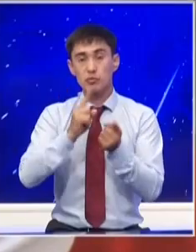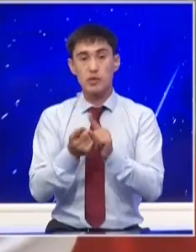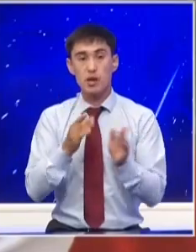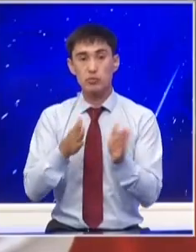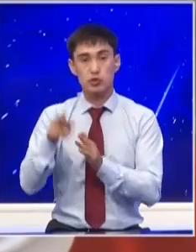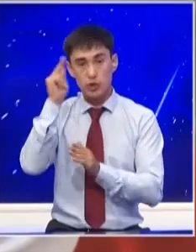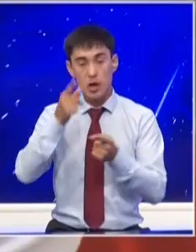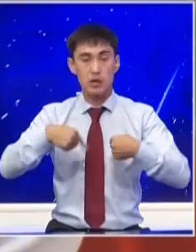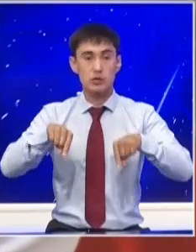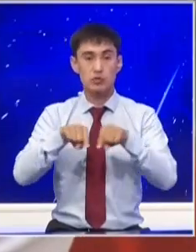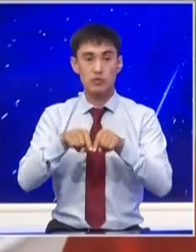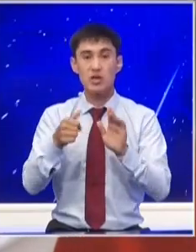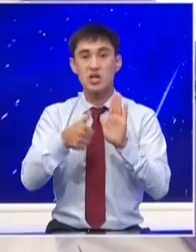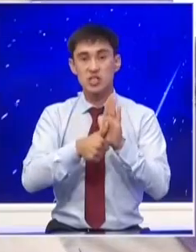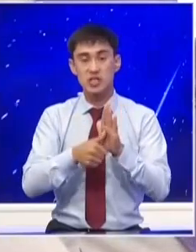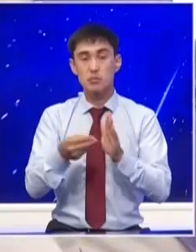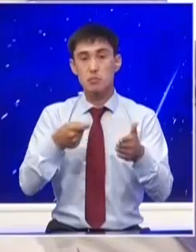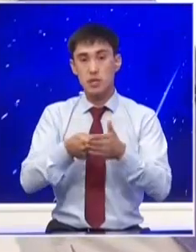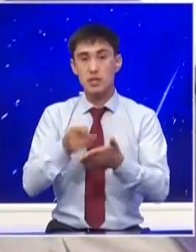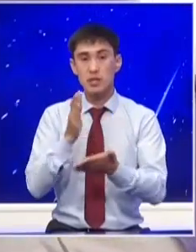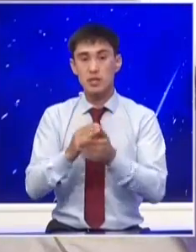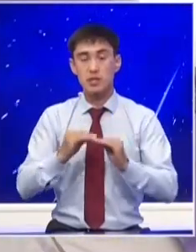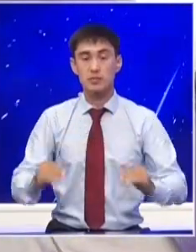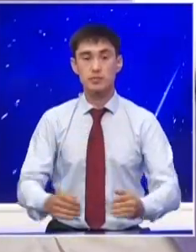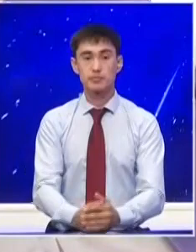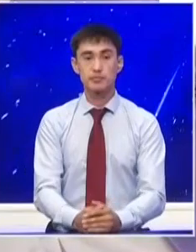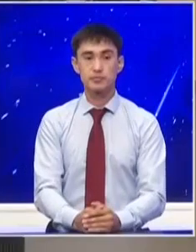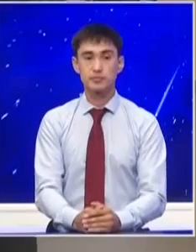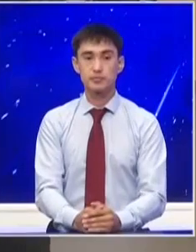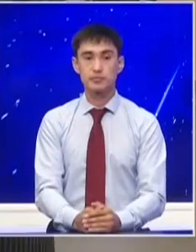системе обучения организовано шестиразовое питание детей.